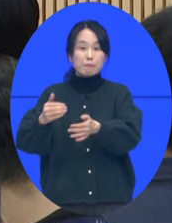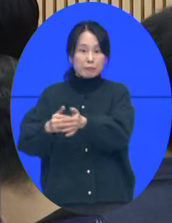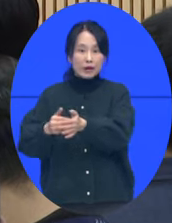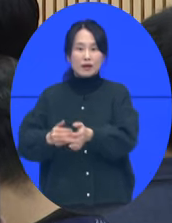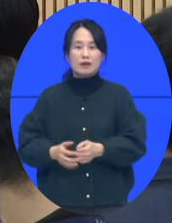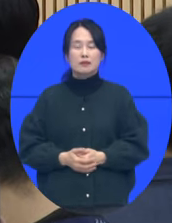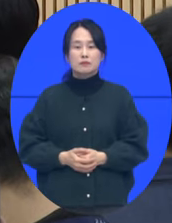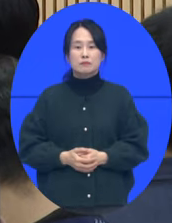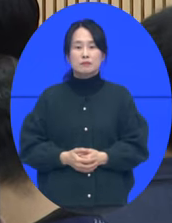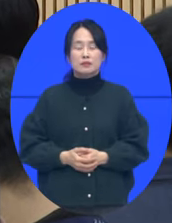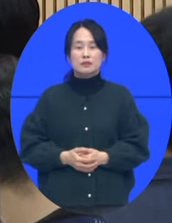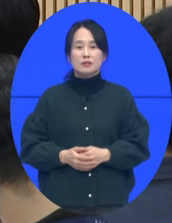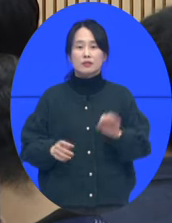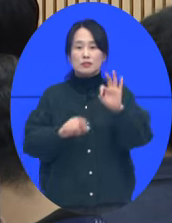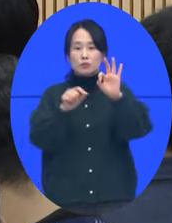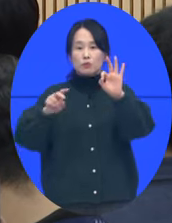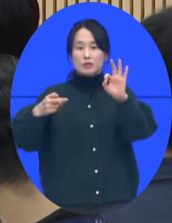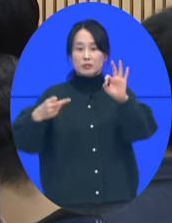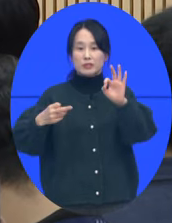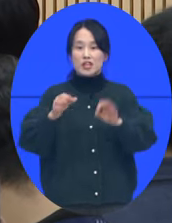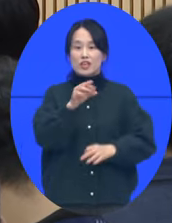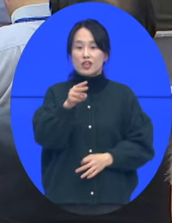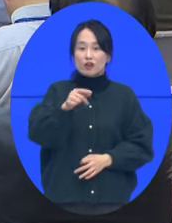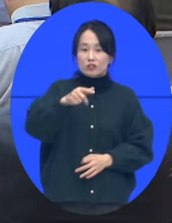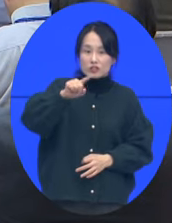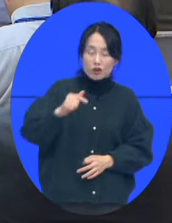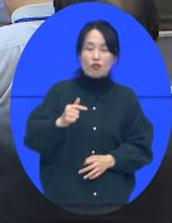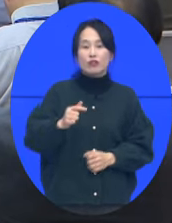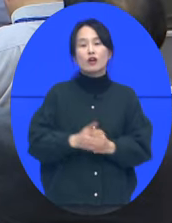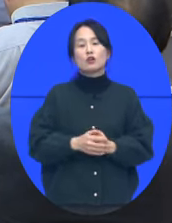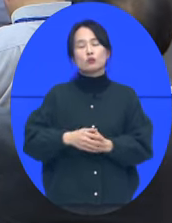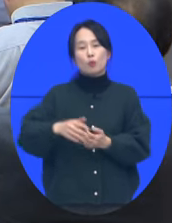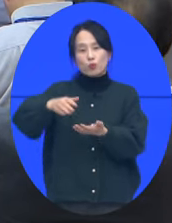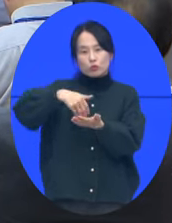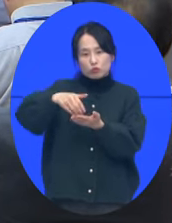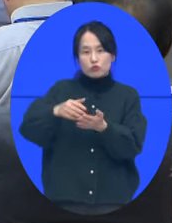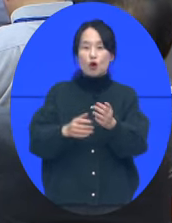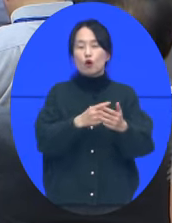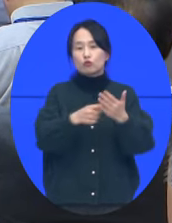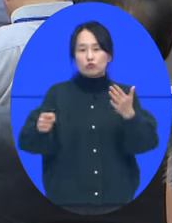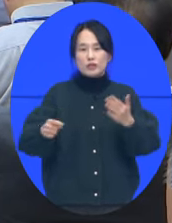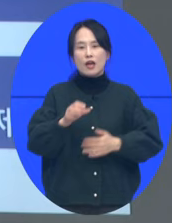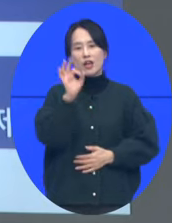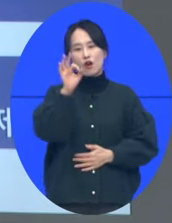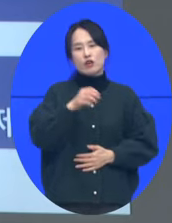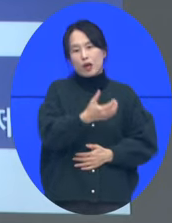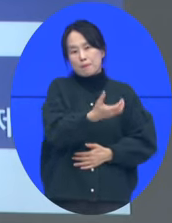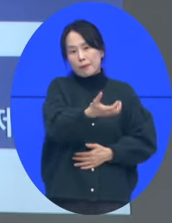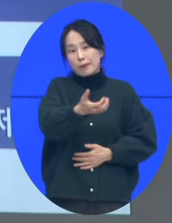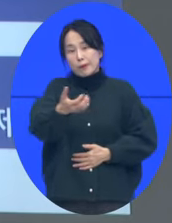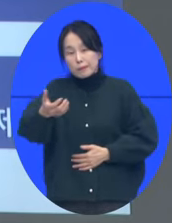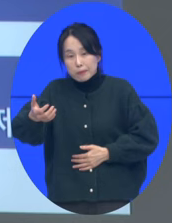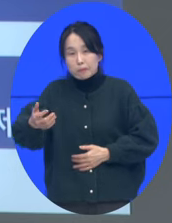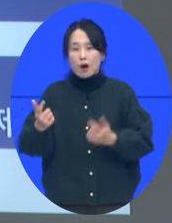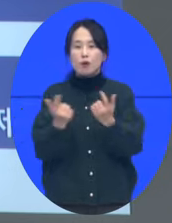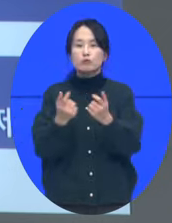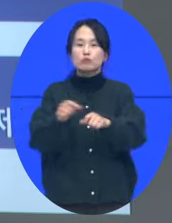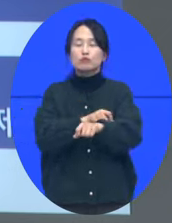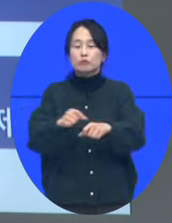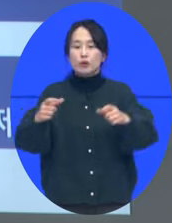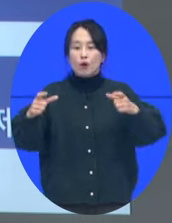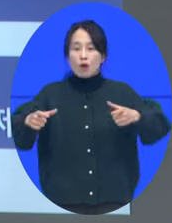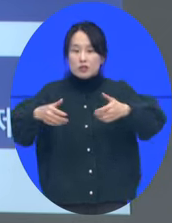내렸습니다 지난달 12일 연천군을 시작으로 동두천 구리 개을 경기도의 경기 복부